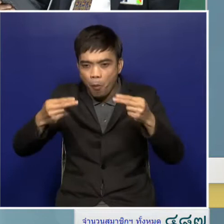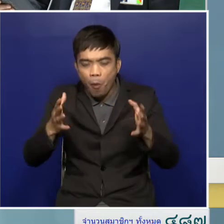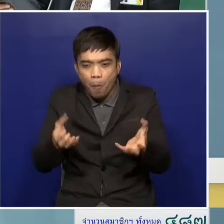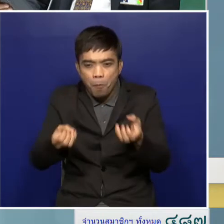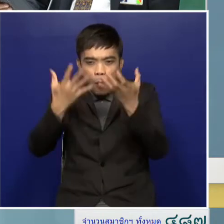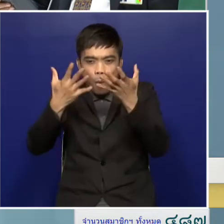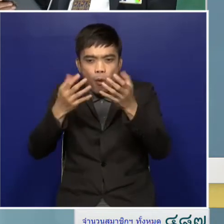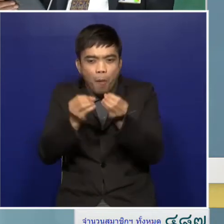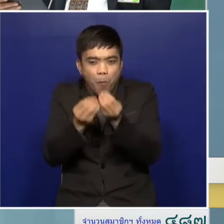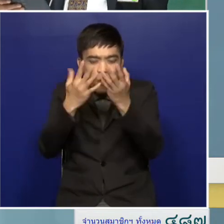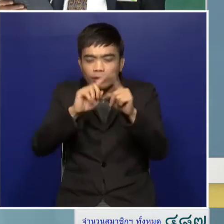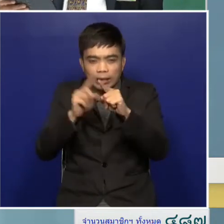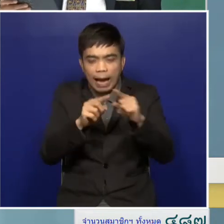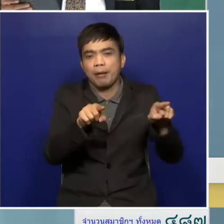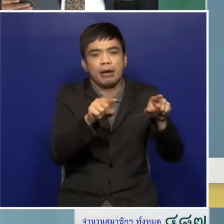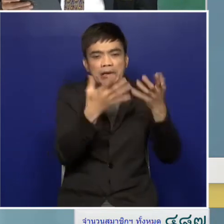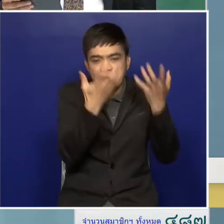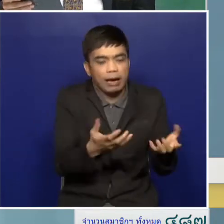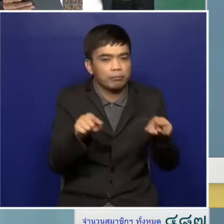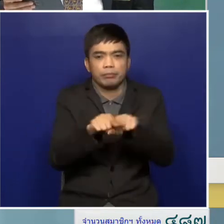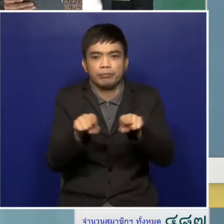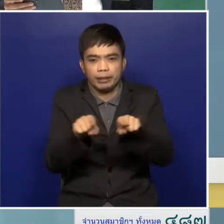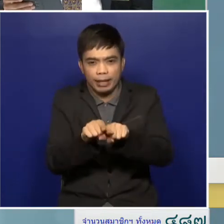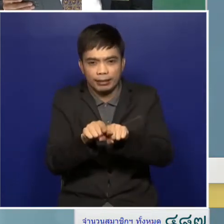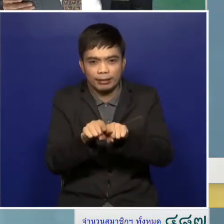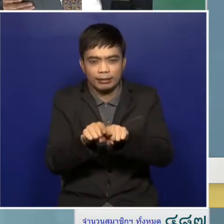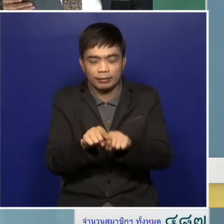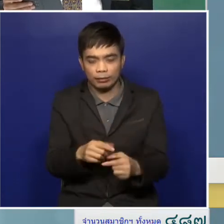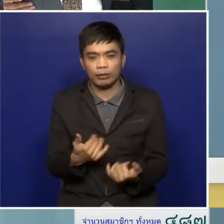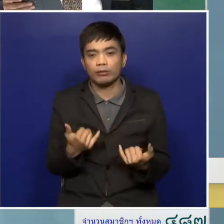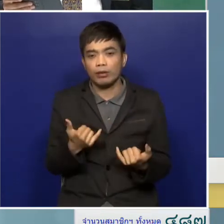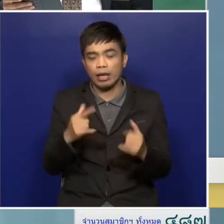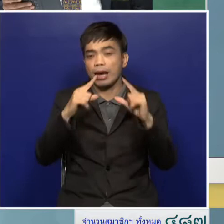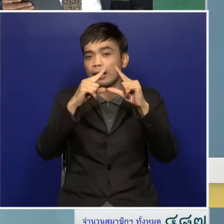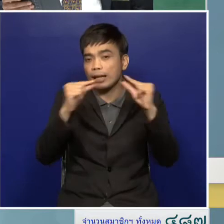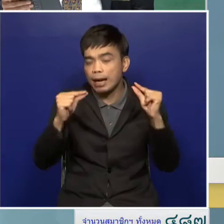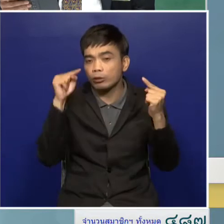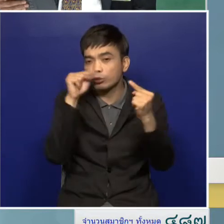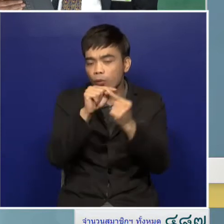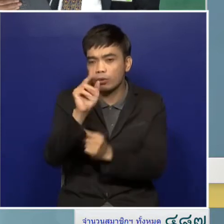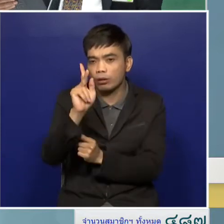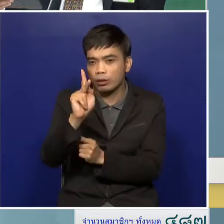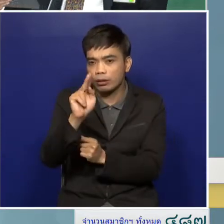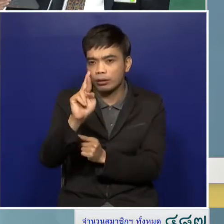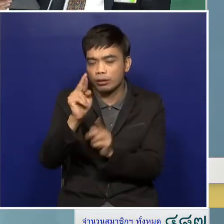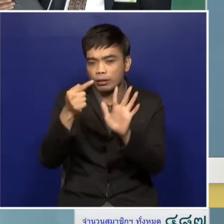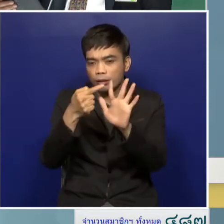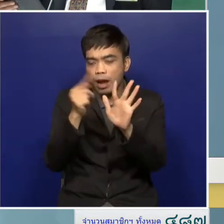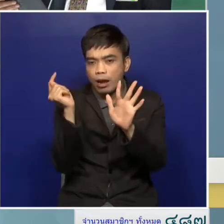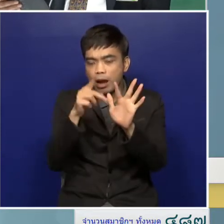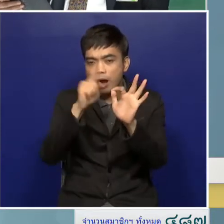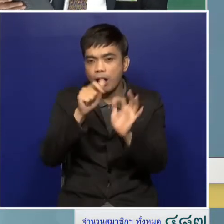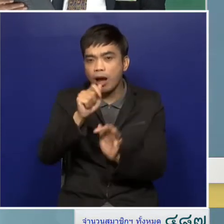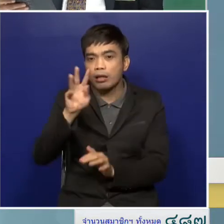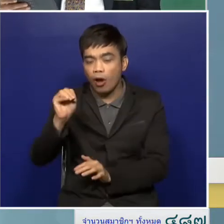ถ้าเรามาพูดถึงพืชกระท่อมถ้ามันถ้าเป็นพืชที่ใช้สำหรับเป็นยาชูกำลัง